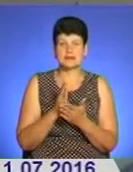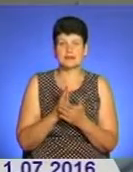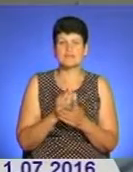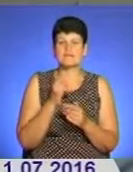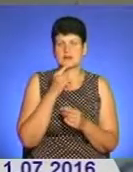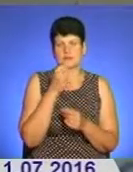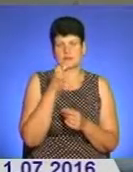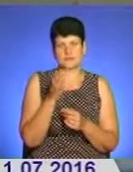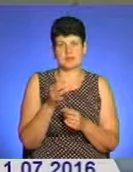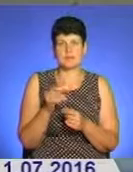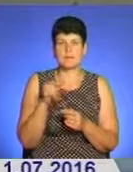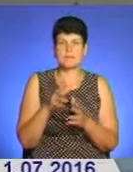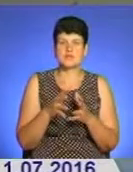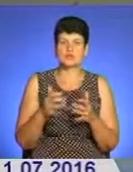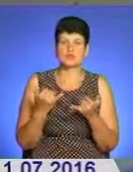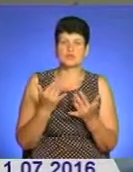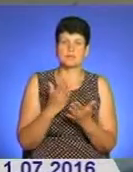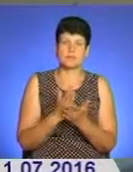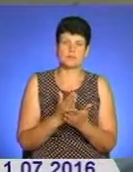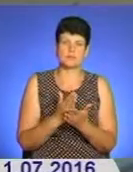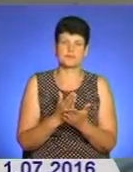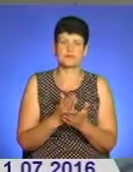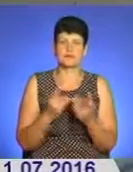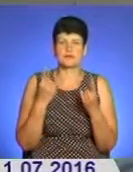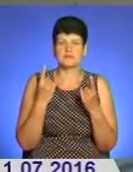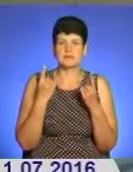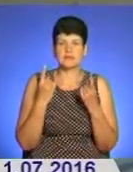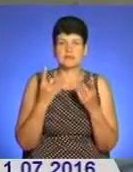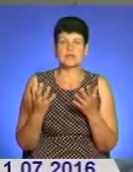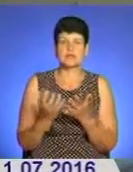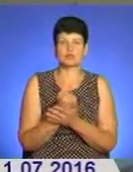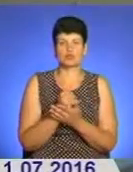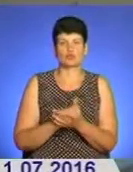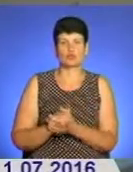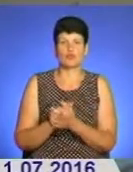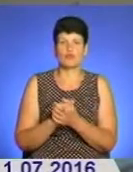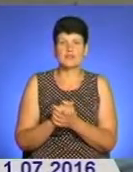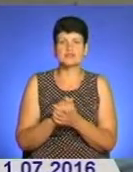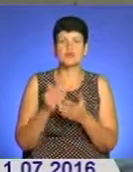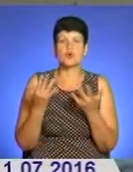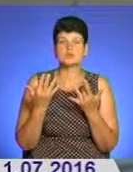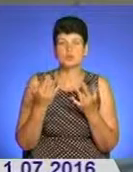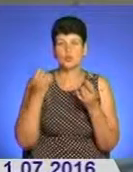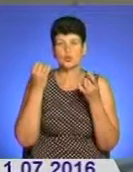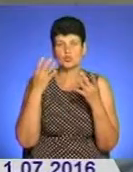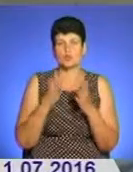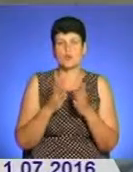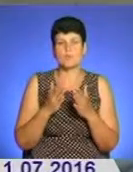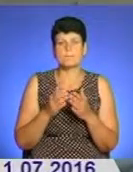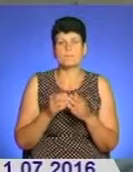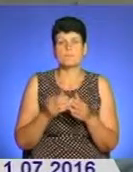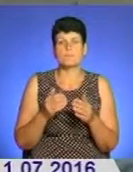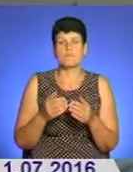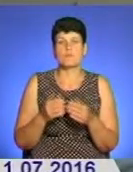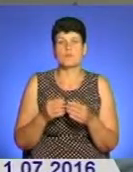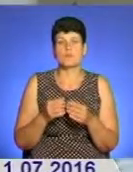оцінити. Тим більше, що ми маємо сьогодні вагомий такий, скажімо, здобуток товариства, оскільки культурно-просвітницька діяльність товариства